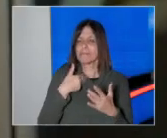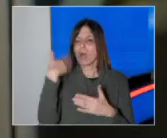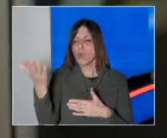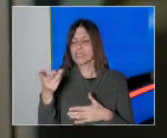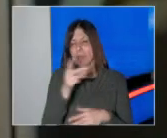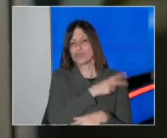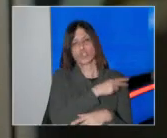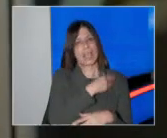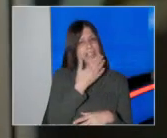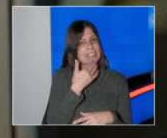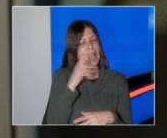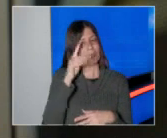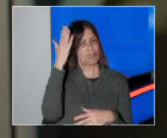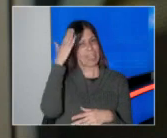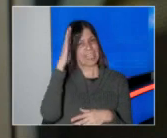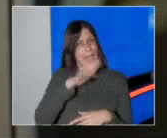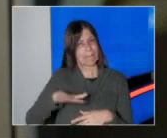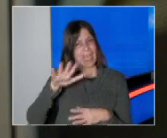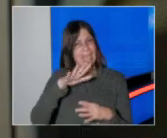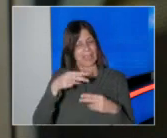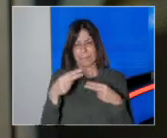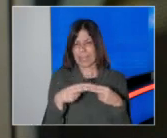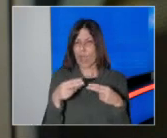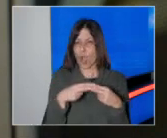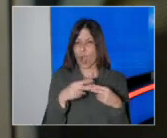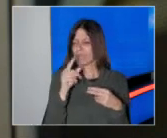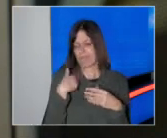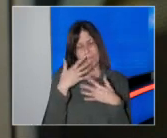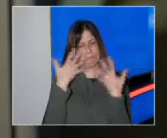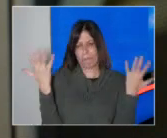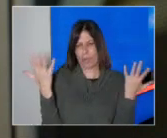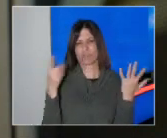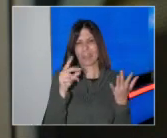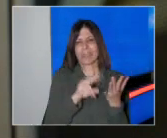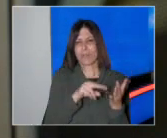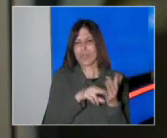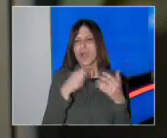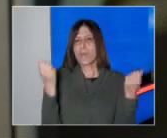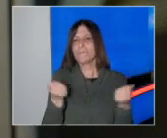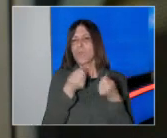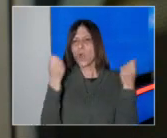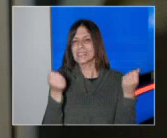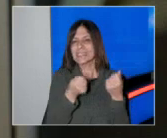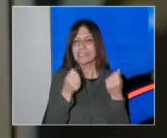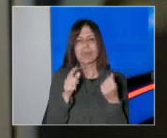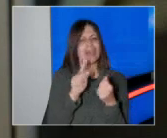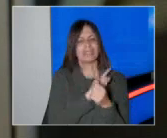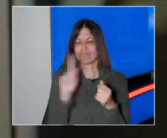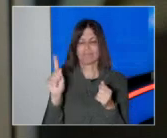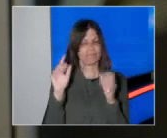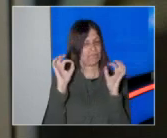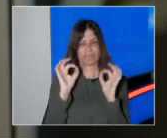ישראל. מי שהכיר את המערכת מקרוב, לא היה לי ספק שהתמונה שפורסמה אין לה